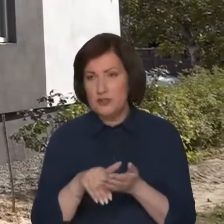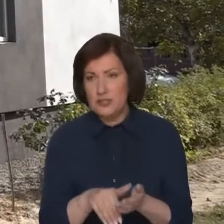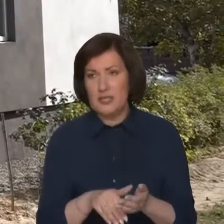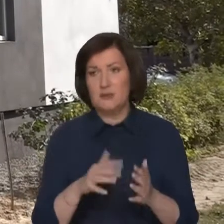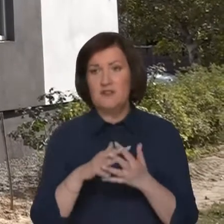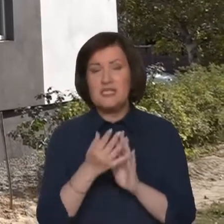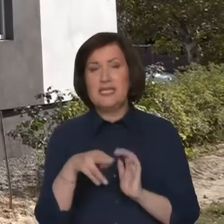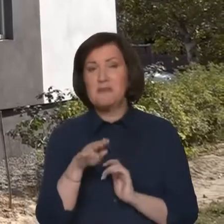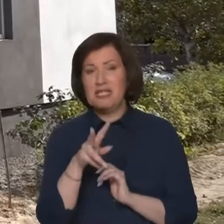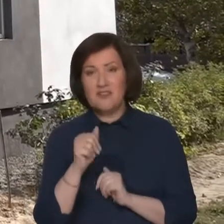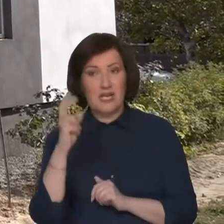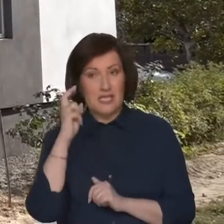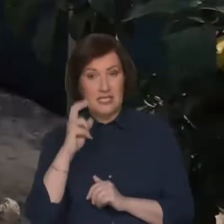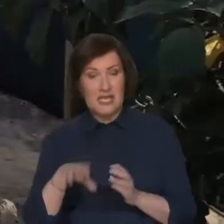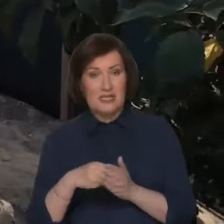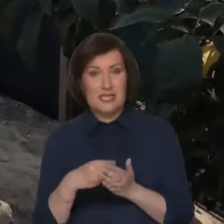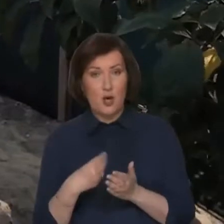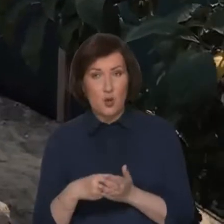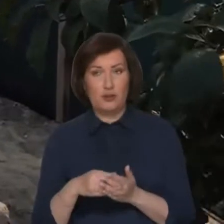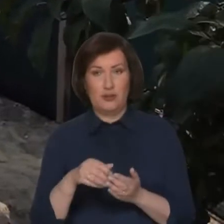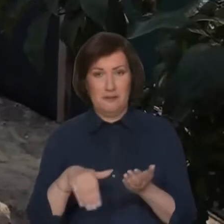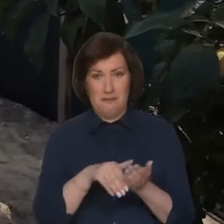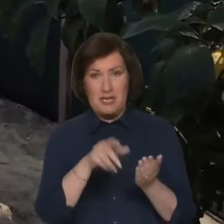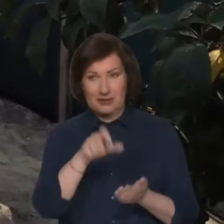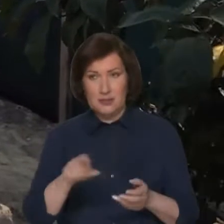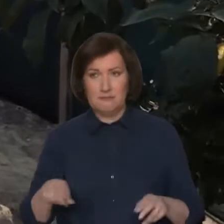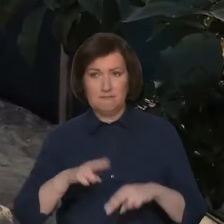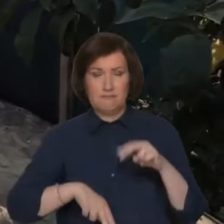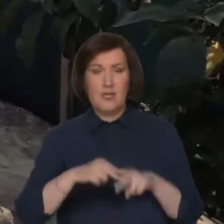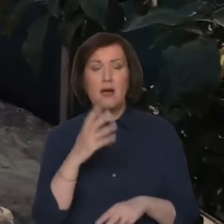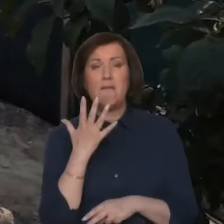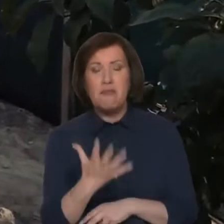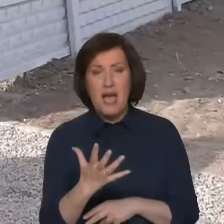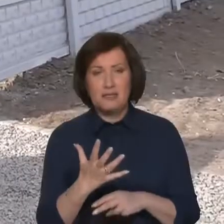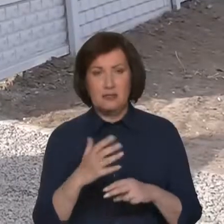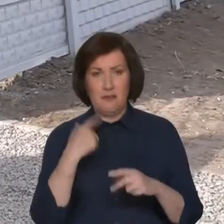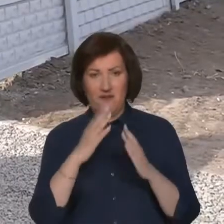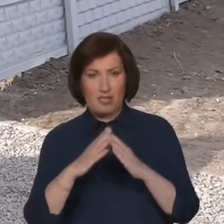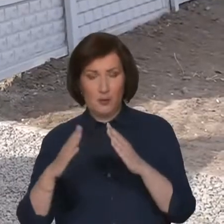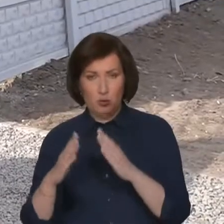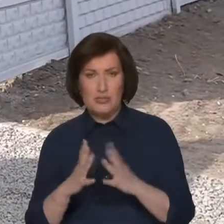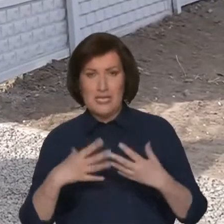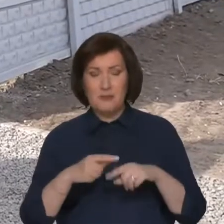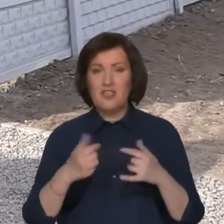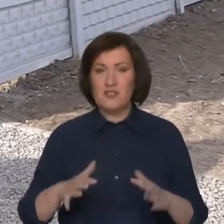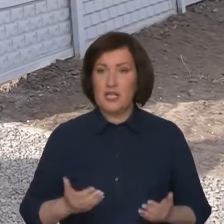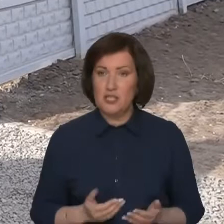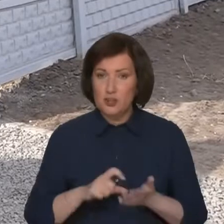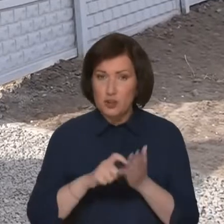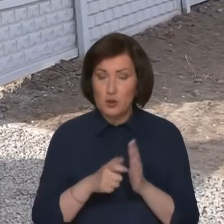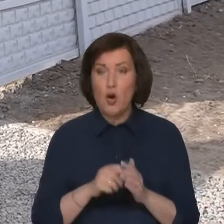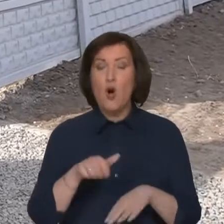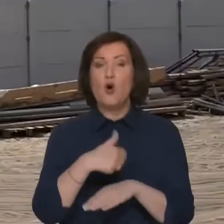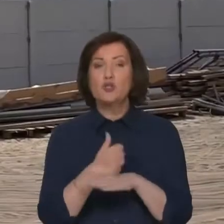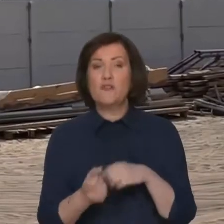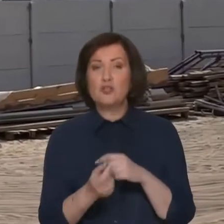селі Дмитрівка на Київщині за гроші меценатів звели 5 приватних будинків для сімей, що втратили житло. Але основним джерелом